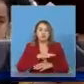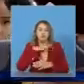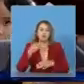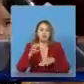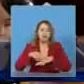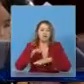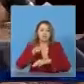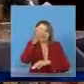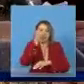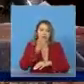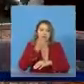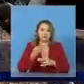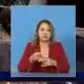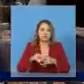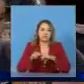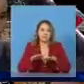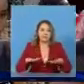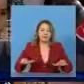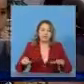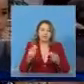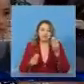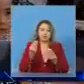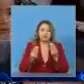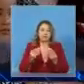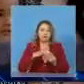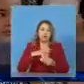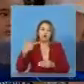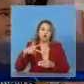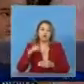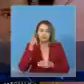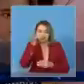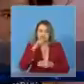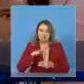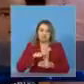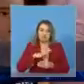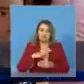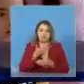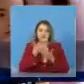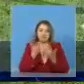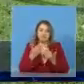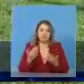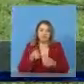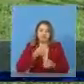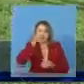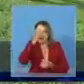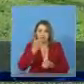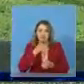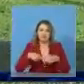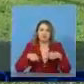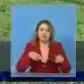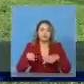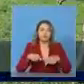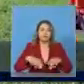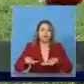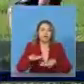осында асфальт салып берген мынандай площадка. Иә, 30 жыл болды мында ештеңе салынбаған. Көп көп рахметін айтамын. Футбол алаң